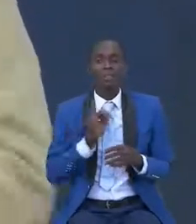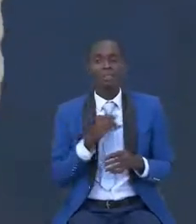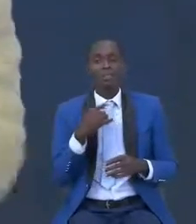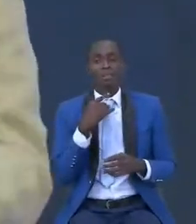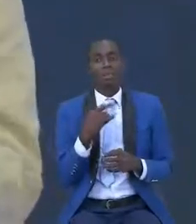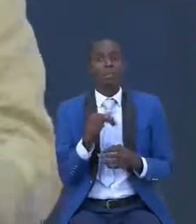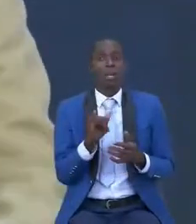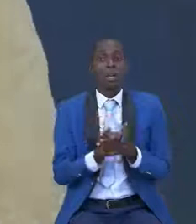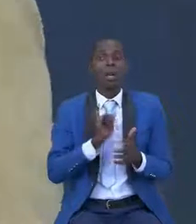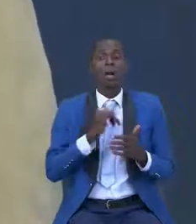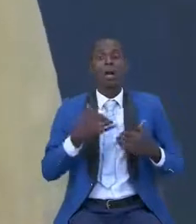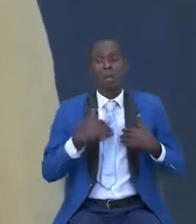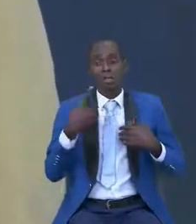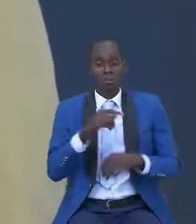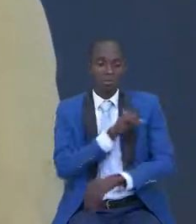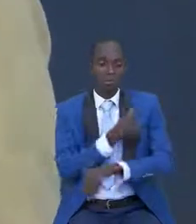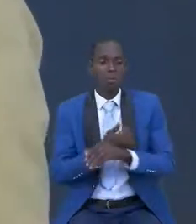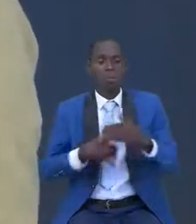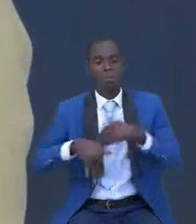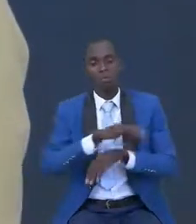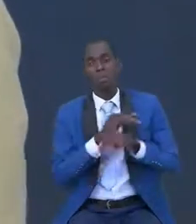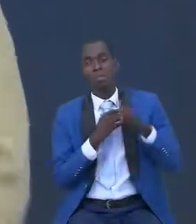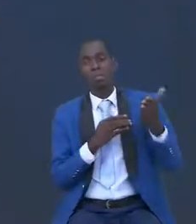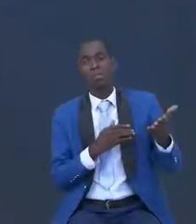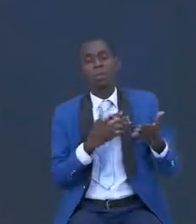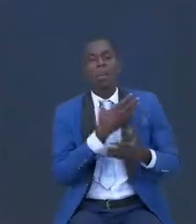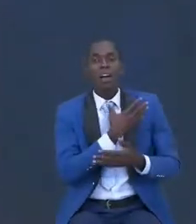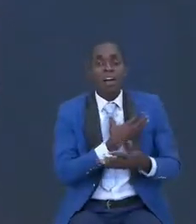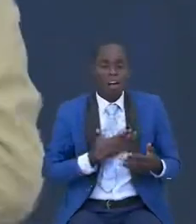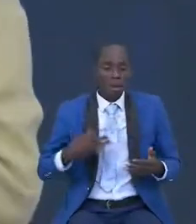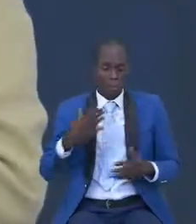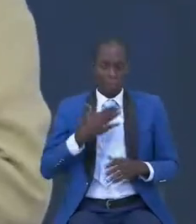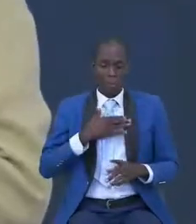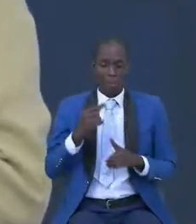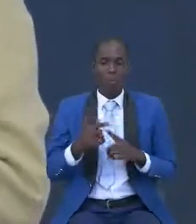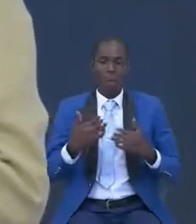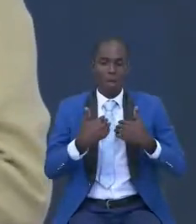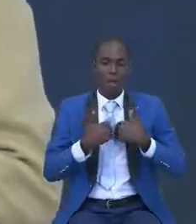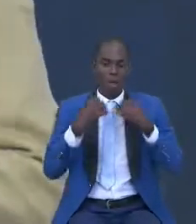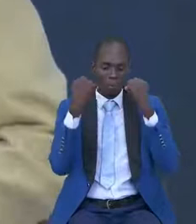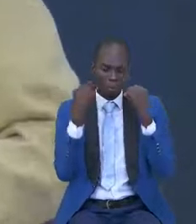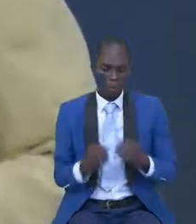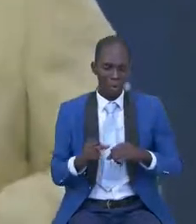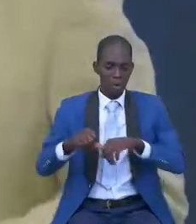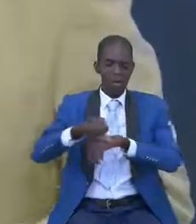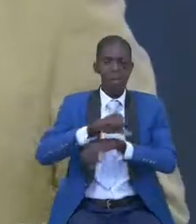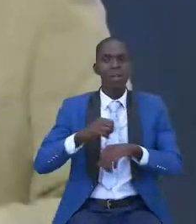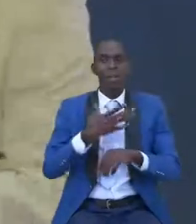veux que ce soldat vienne, je suis un centenier. J'ai l'autorité sur eux. Et ma